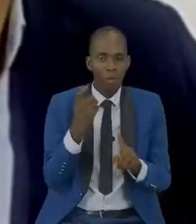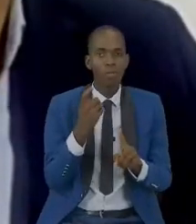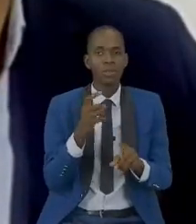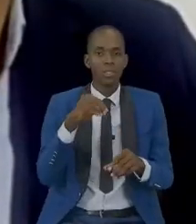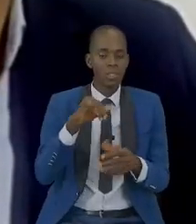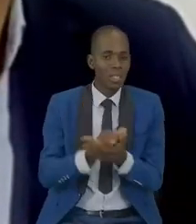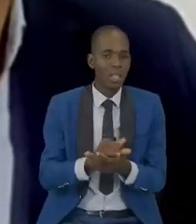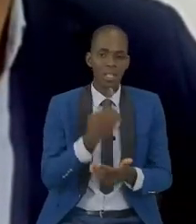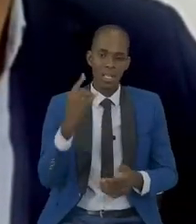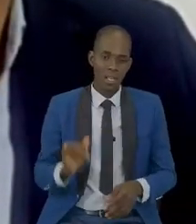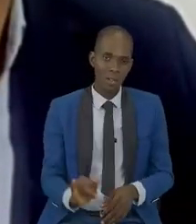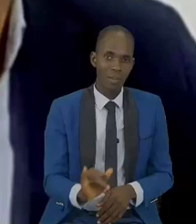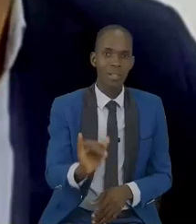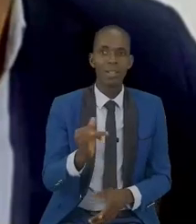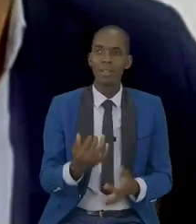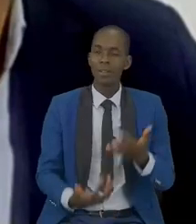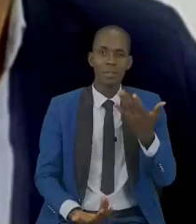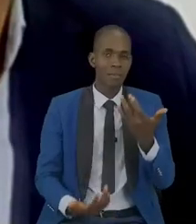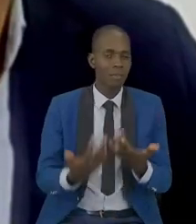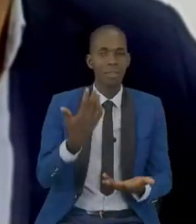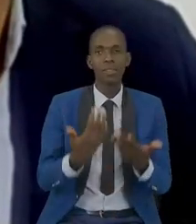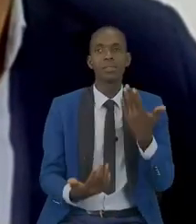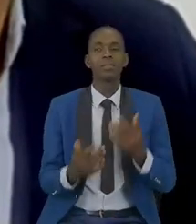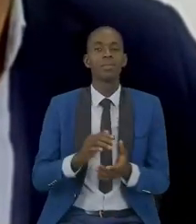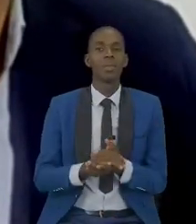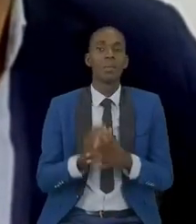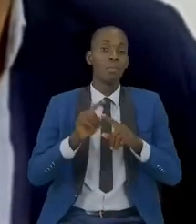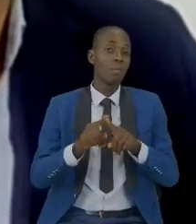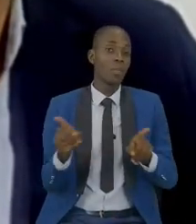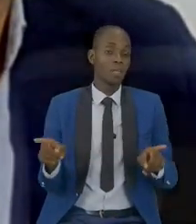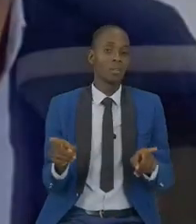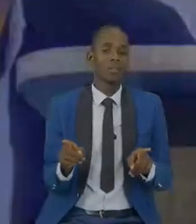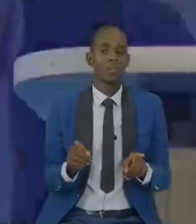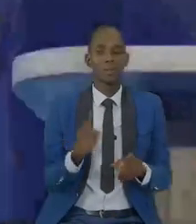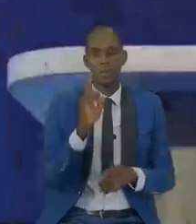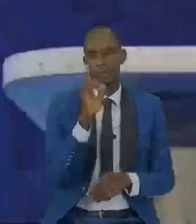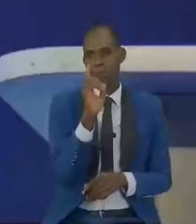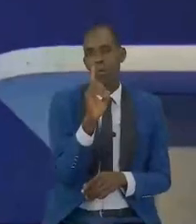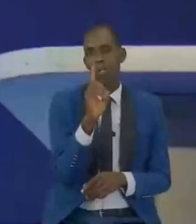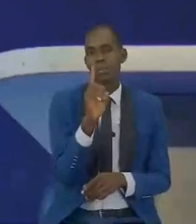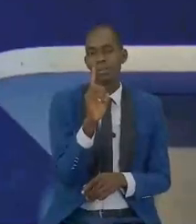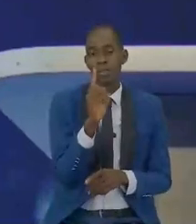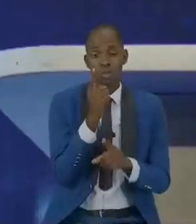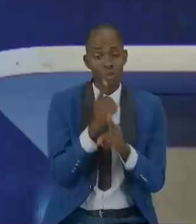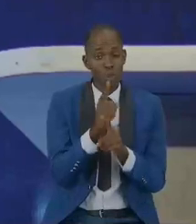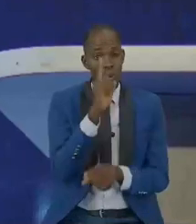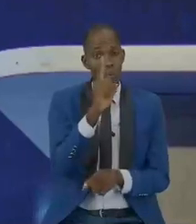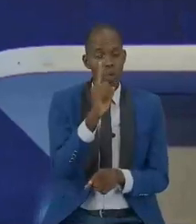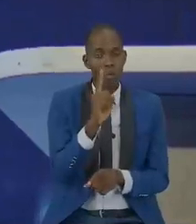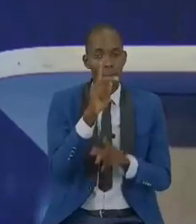personne ne peut racheter quelqu'un de cette fournaise éternelle. Mais